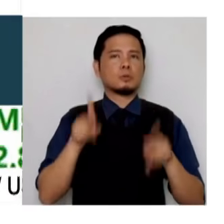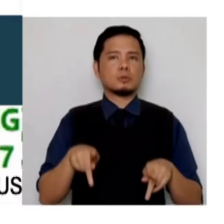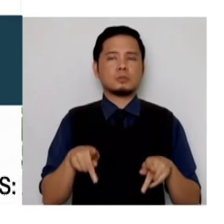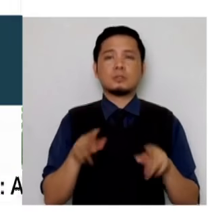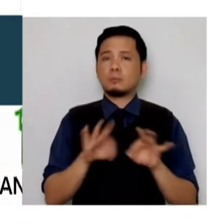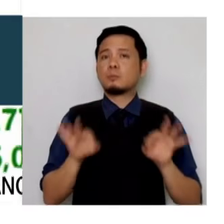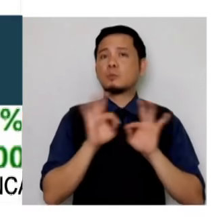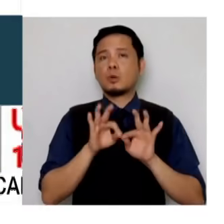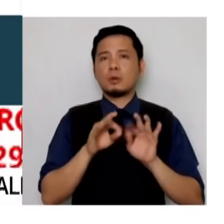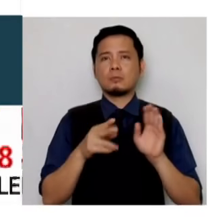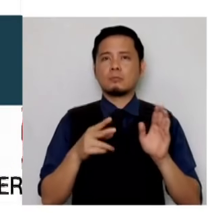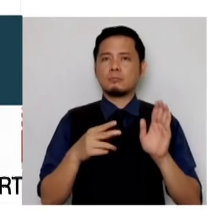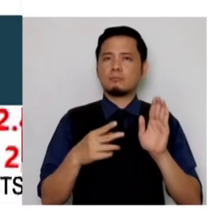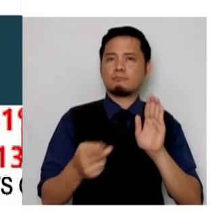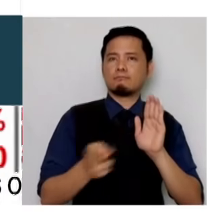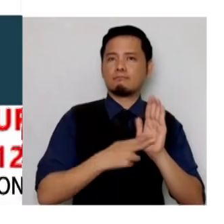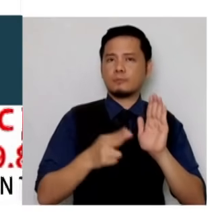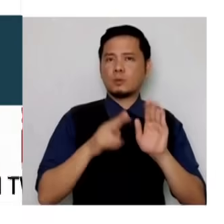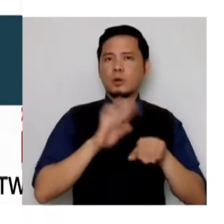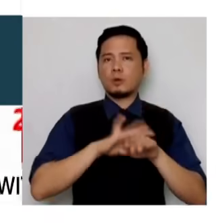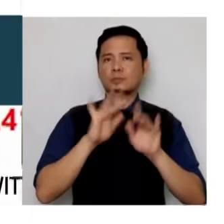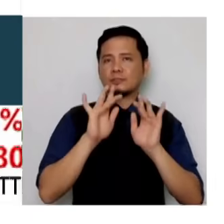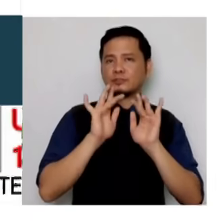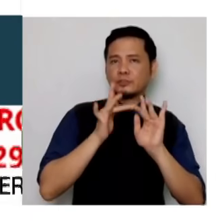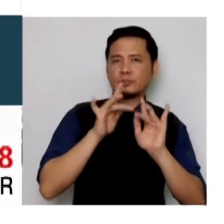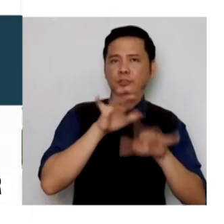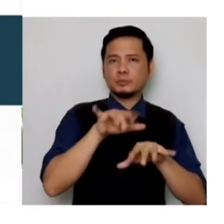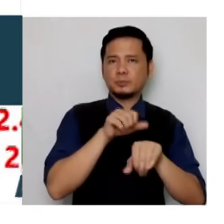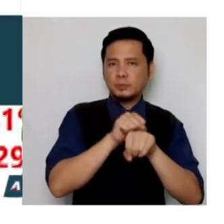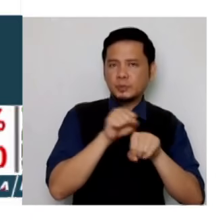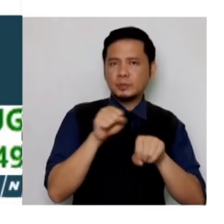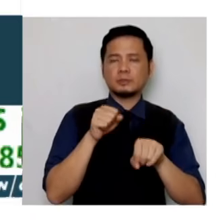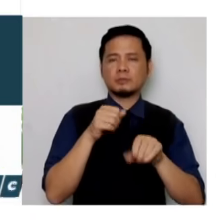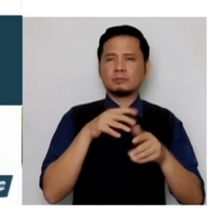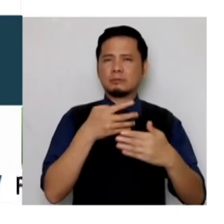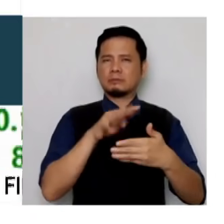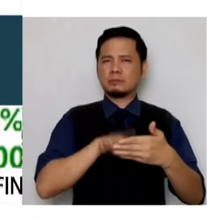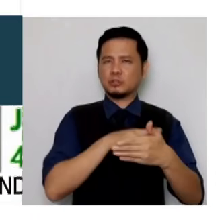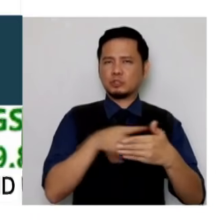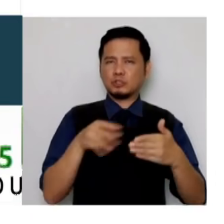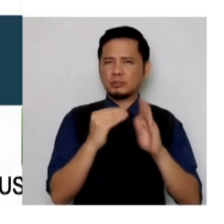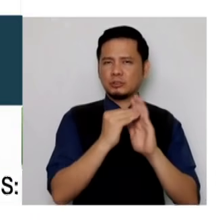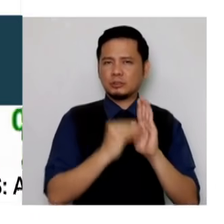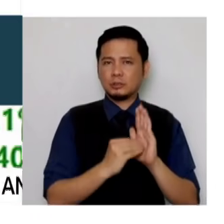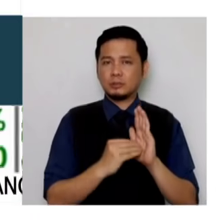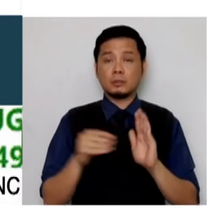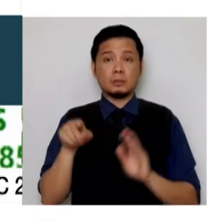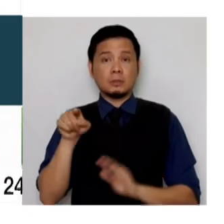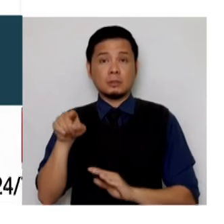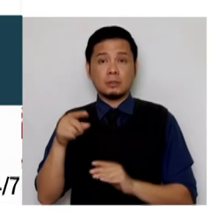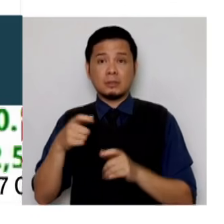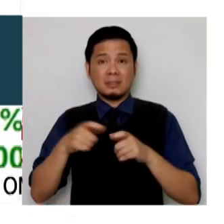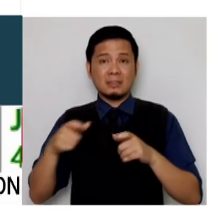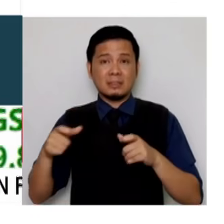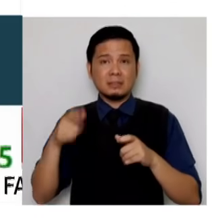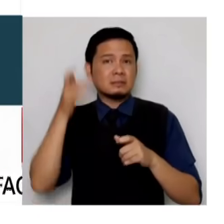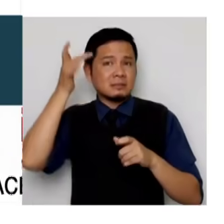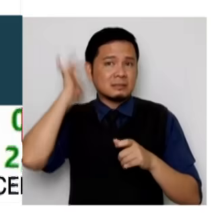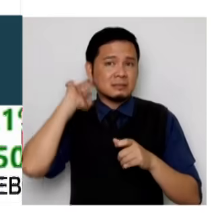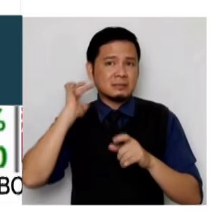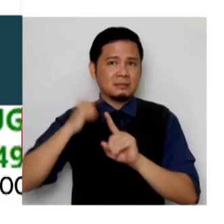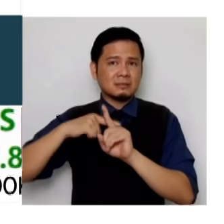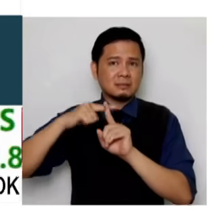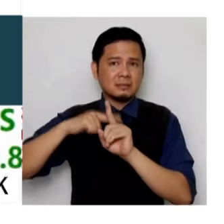mag-pre-schedule sila. At dahil sensitive po yung temperature ng Pfizer, kailangan po sigurado namin na may gagamit bago